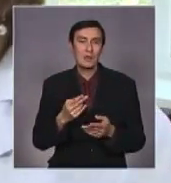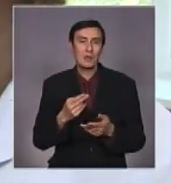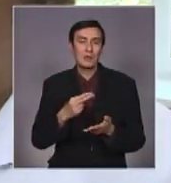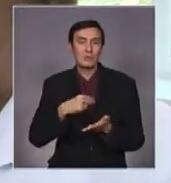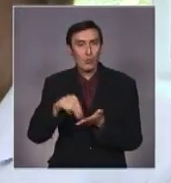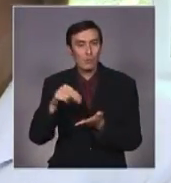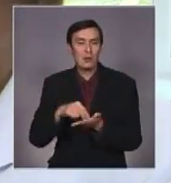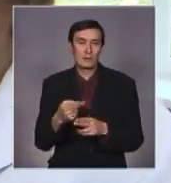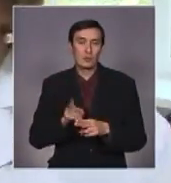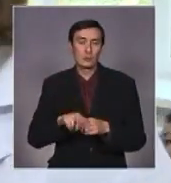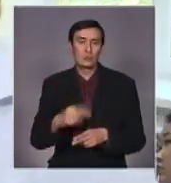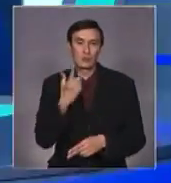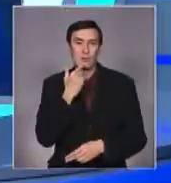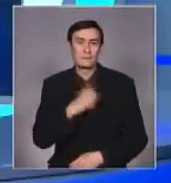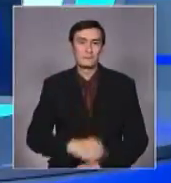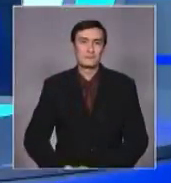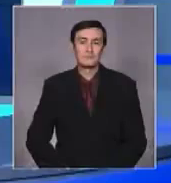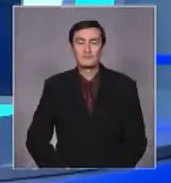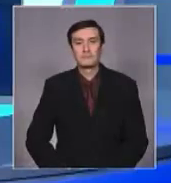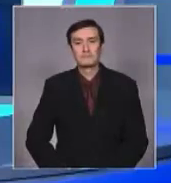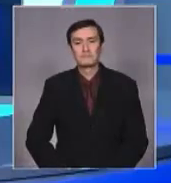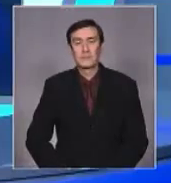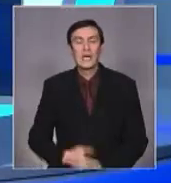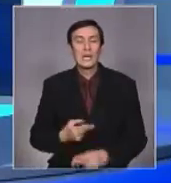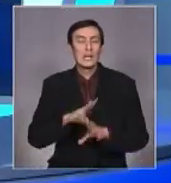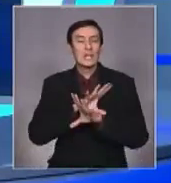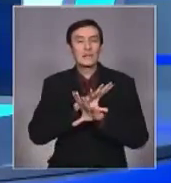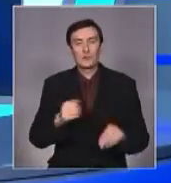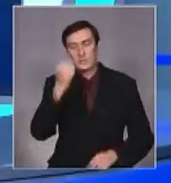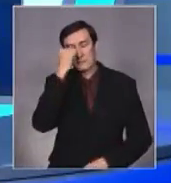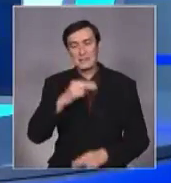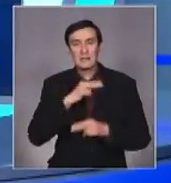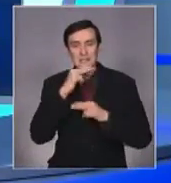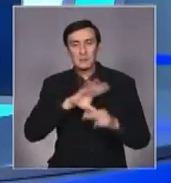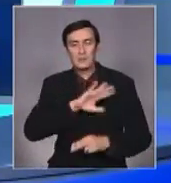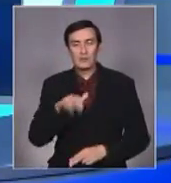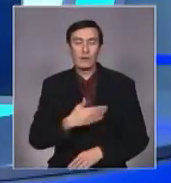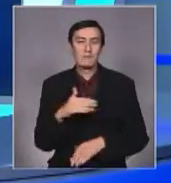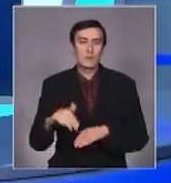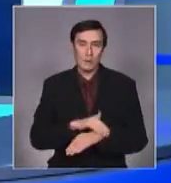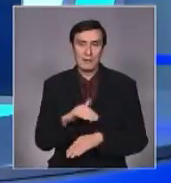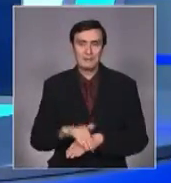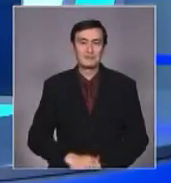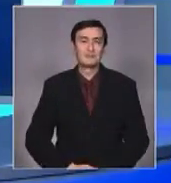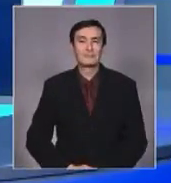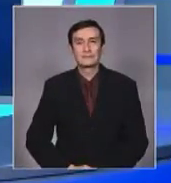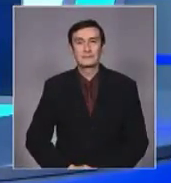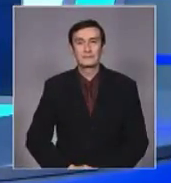компоненты крови. К этому часу пока все. Оставайтесь с нами.